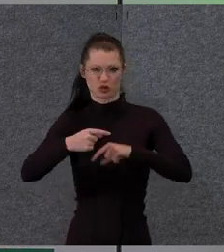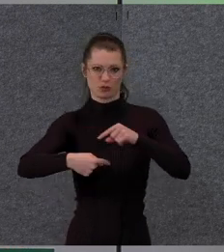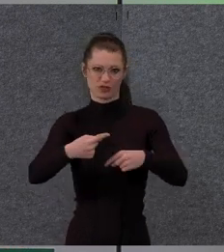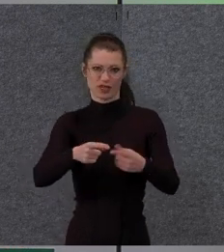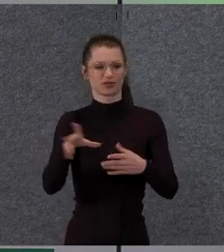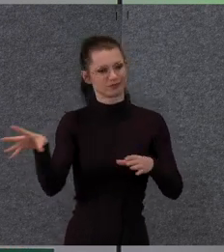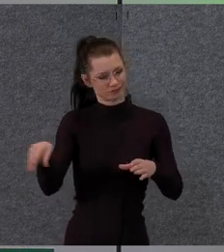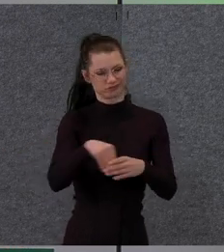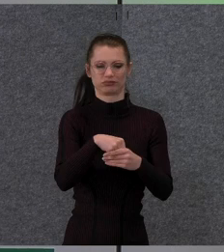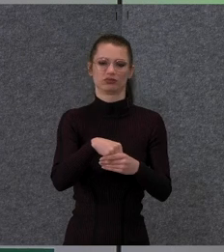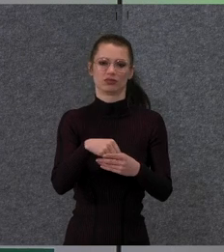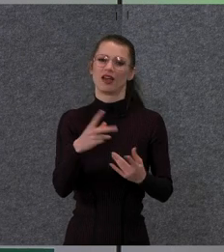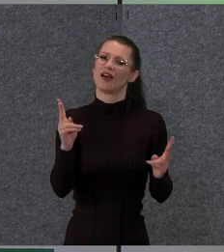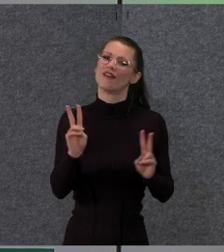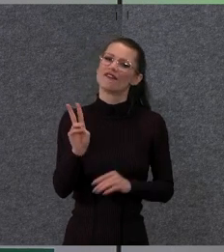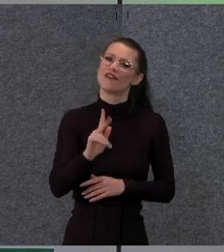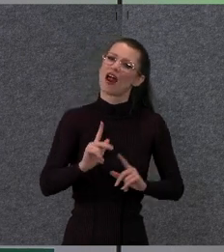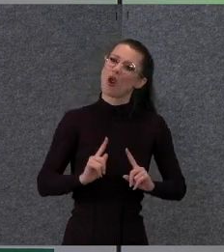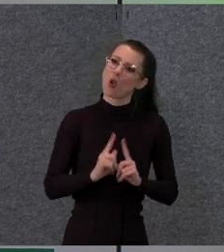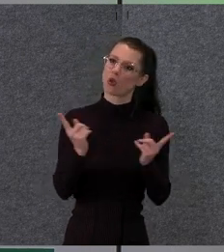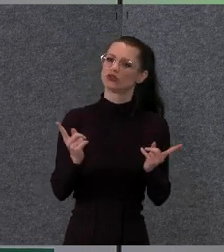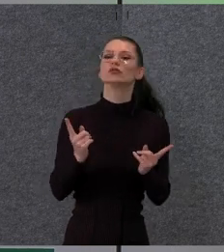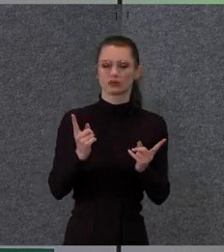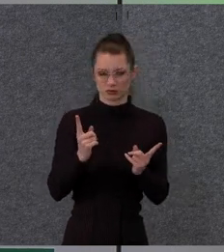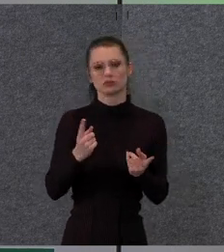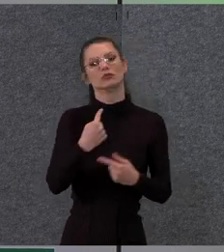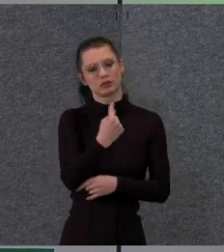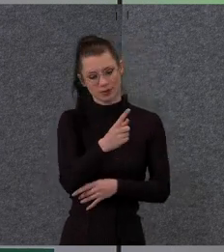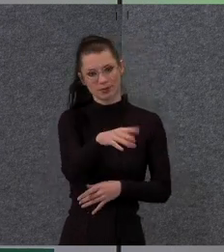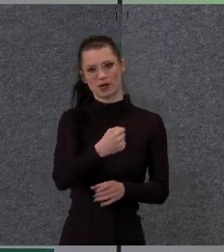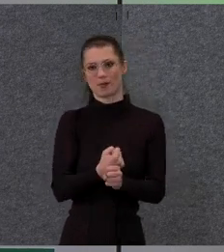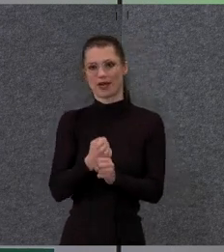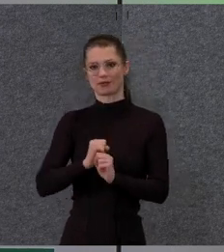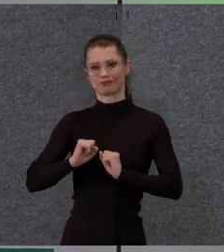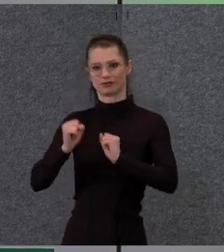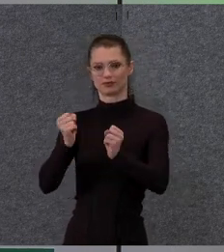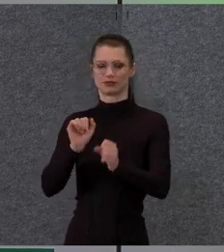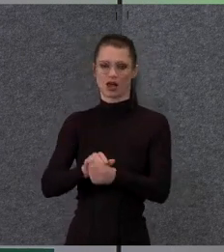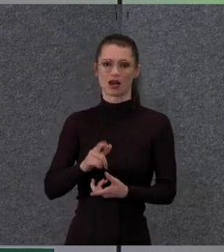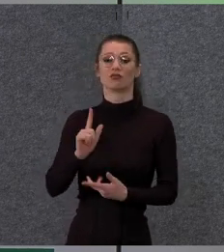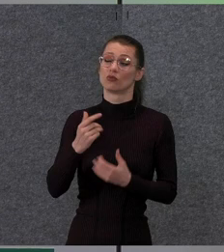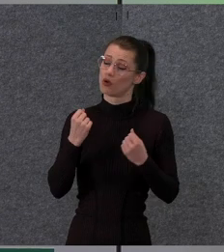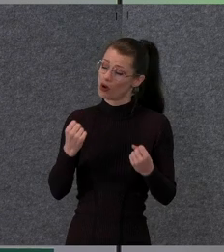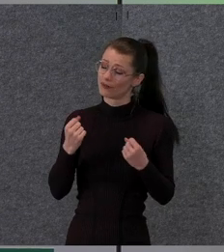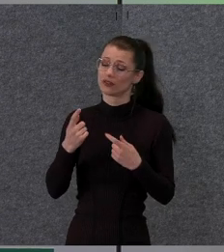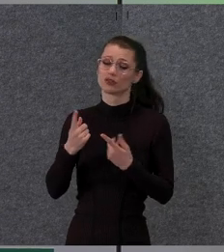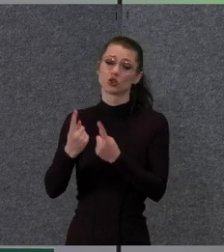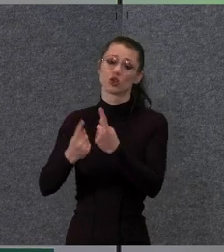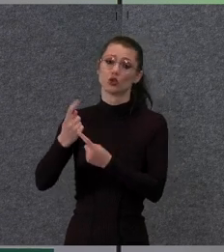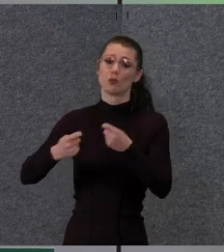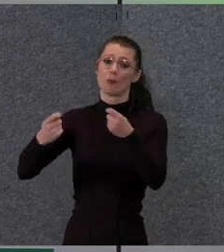die da Bock drauf haben. Und das wäre auch ein starker grüner Akzent in einer hoffentlich grünen Bundesregierung.